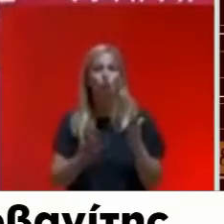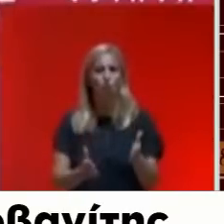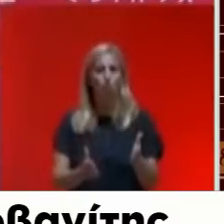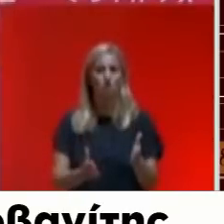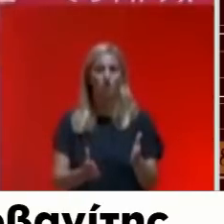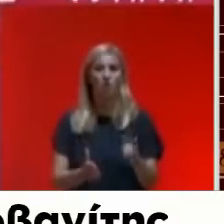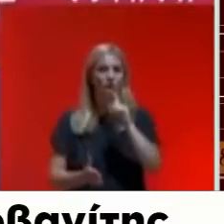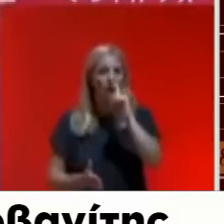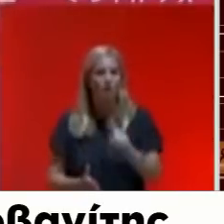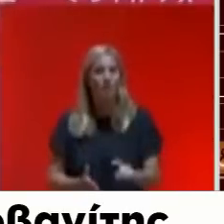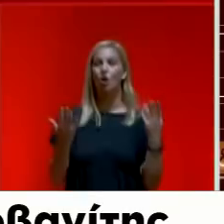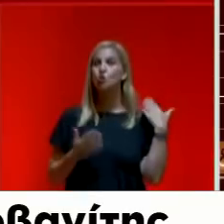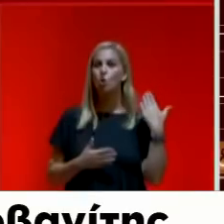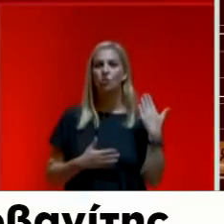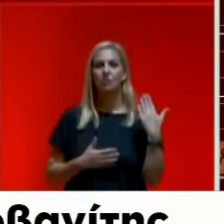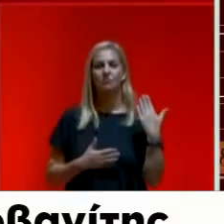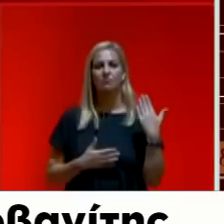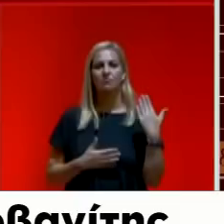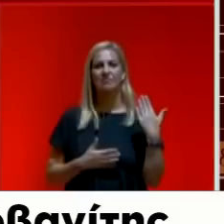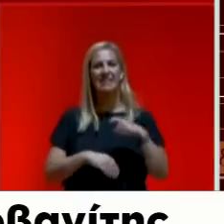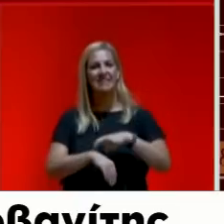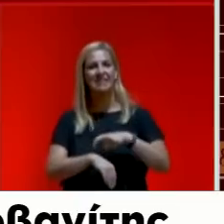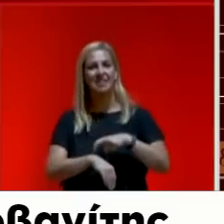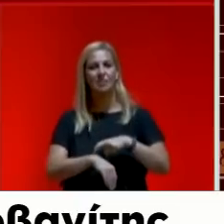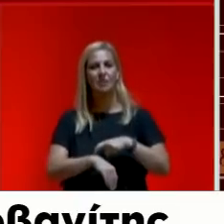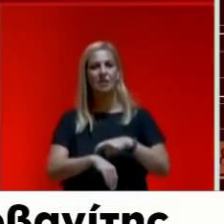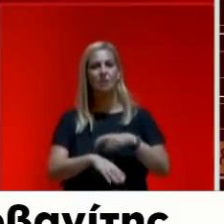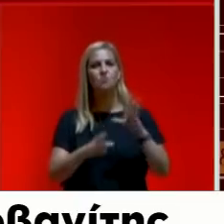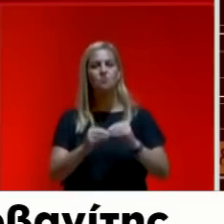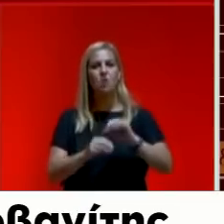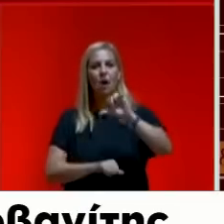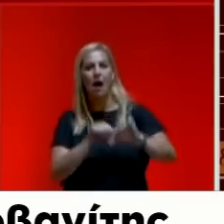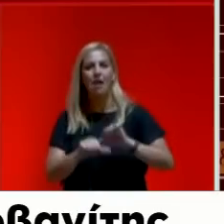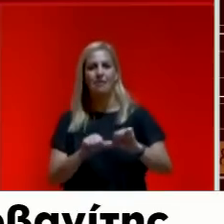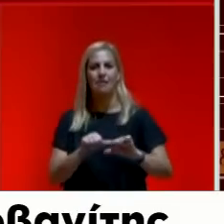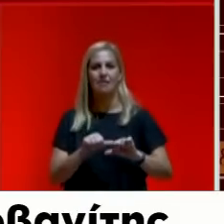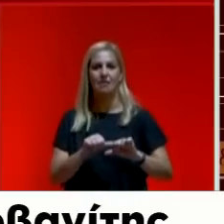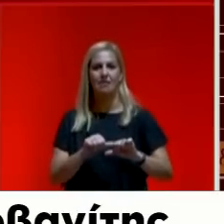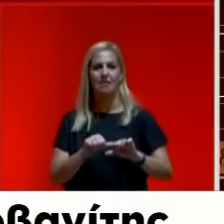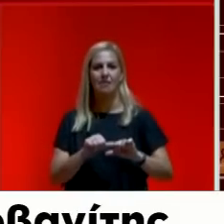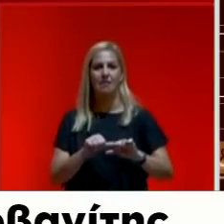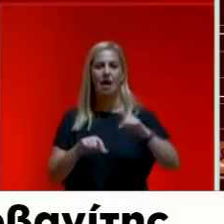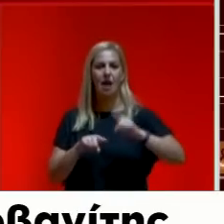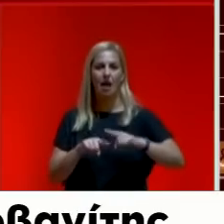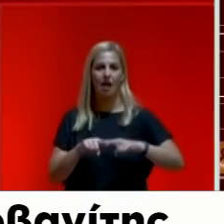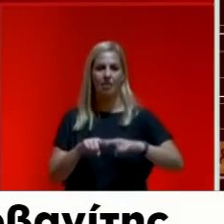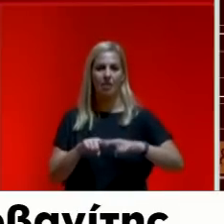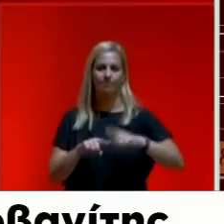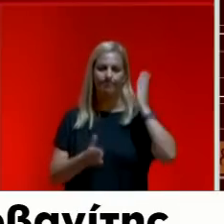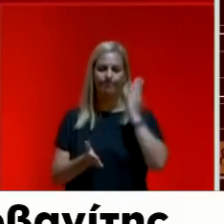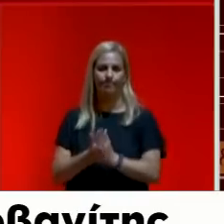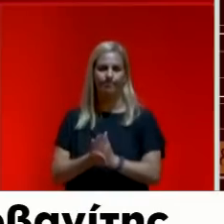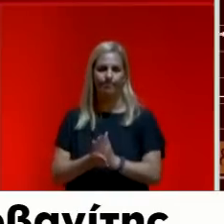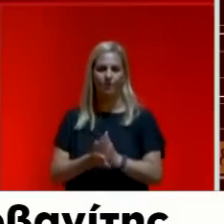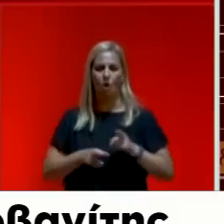και είμαι υποχρεωμένος να το πω. Στην εκλογή Τσίπρα υπήρξε ένας αυξημένος αριθμός